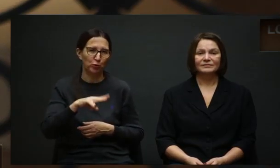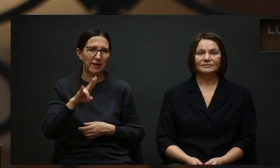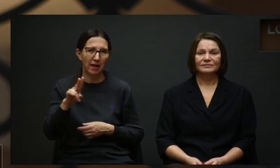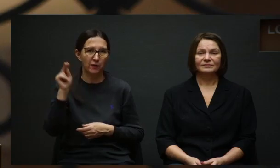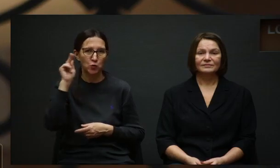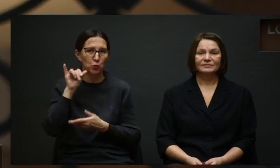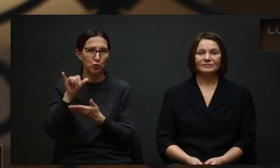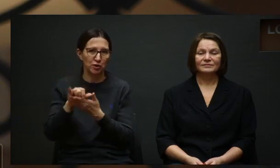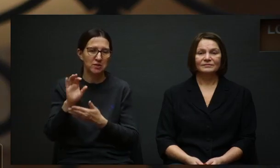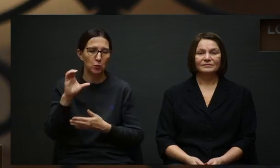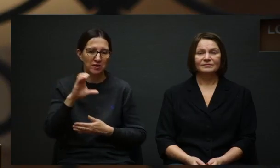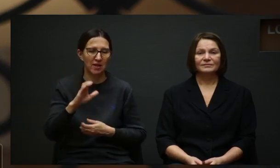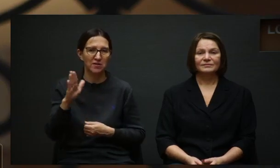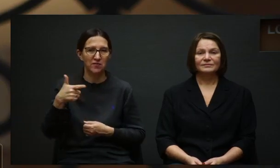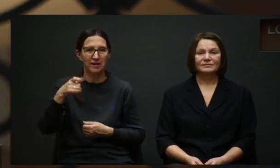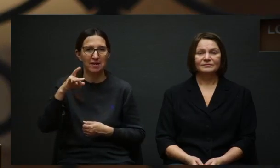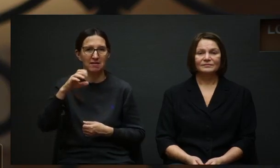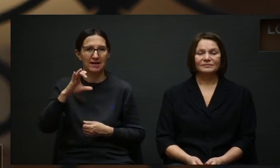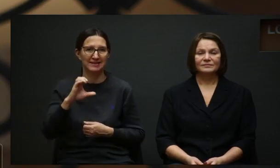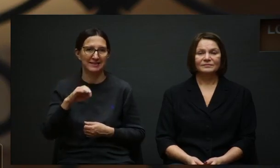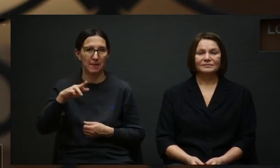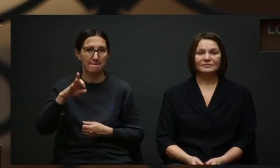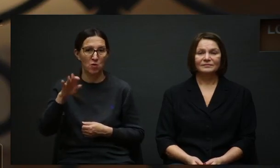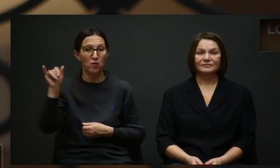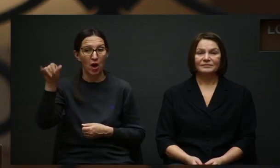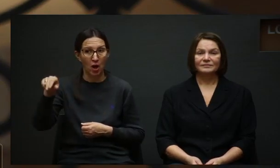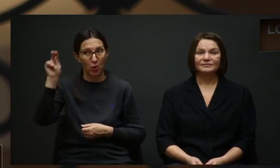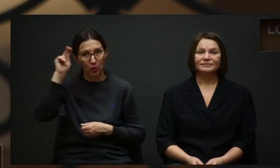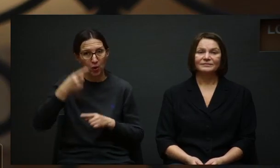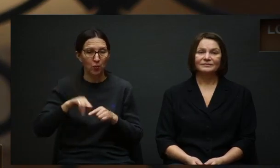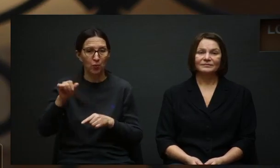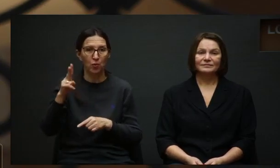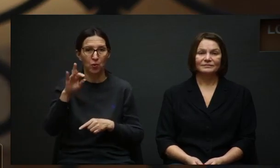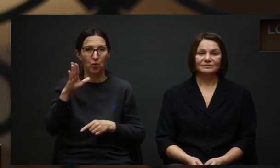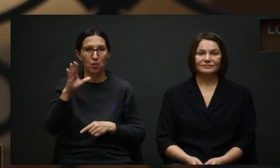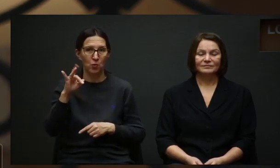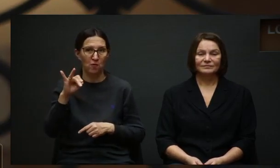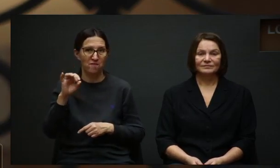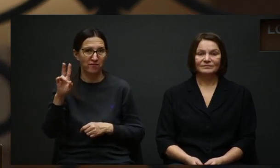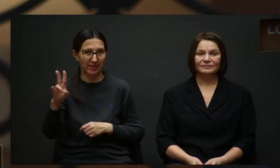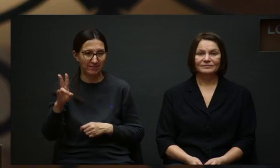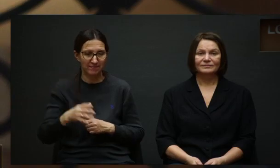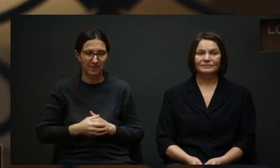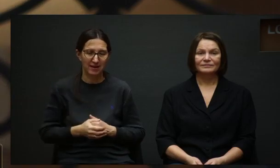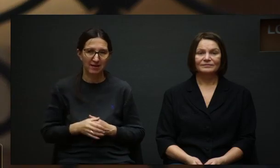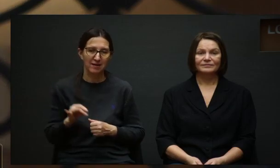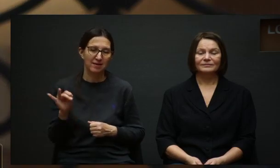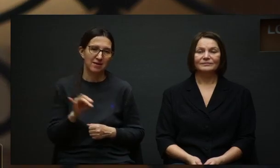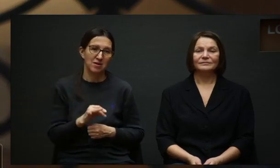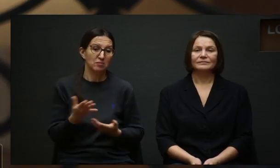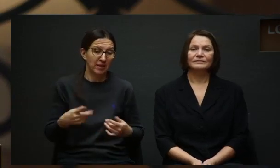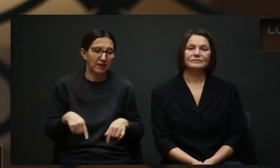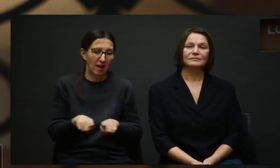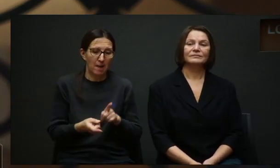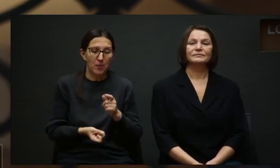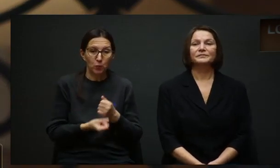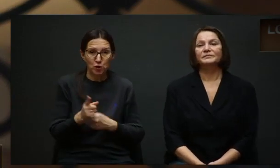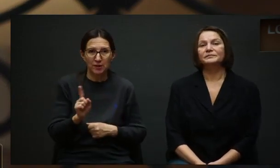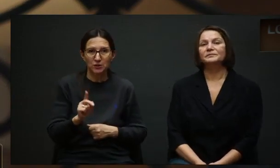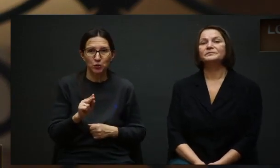Сергея Васильевича Герасимова, который, в свою очередь, учился у Коровина. Вот, так получилось,